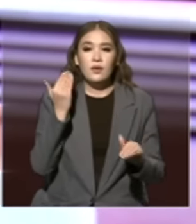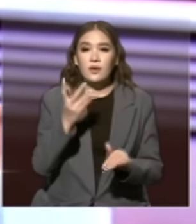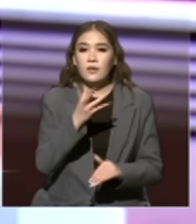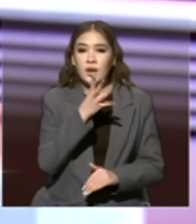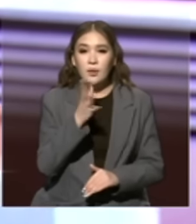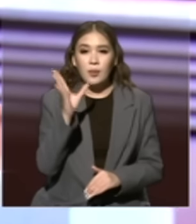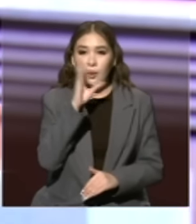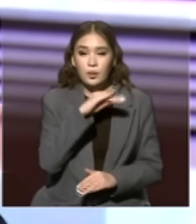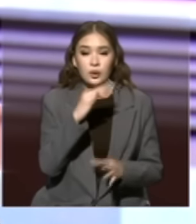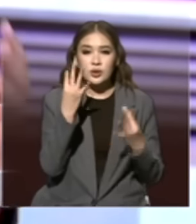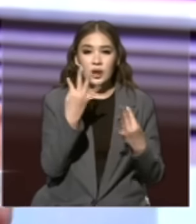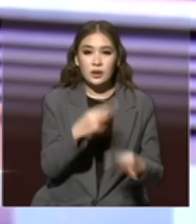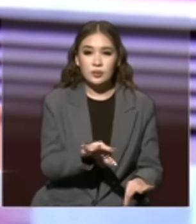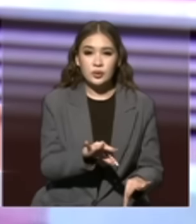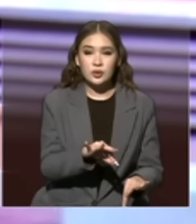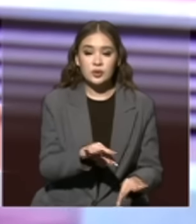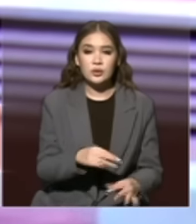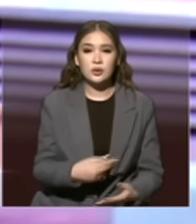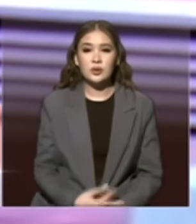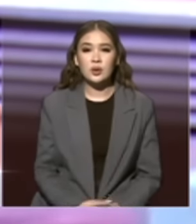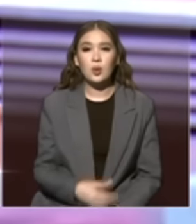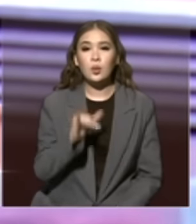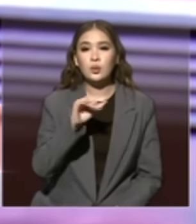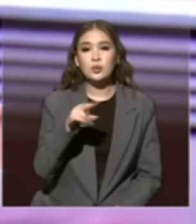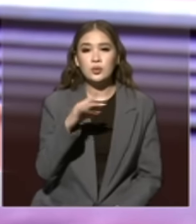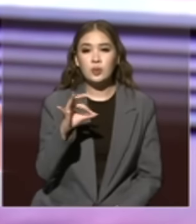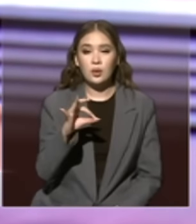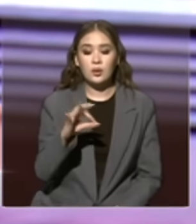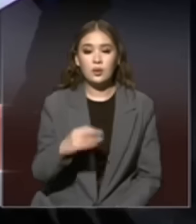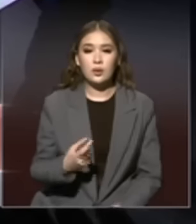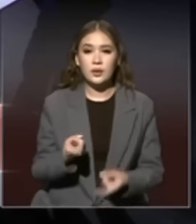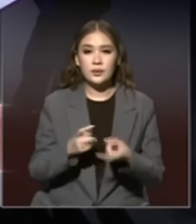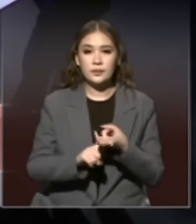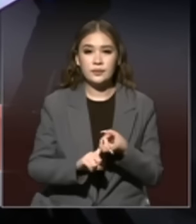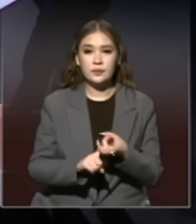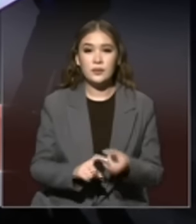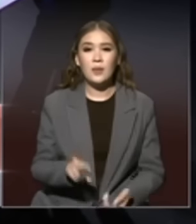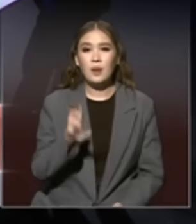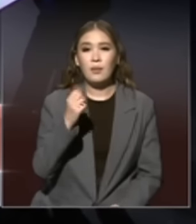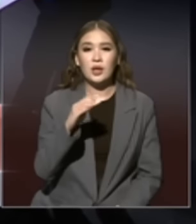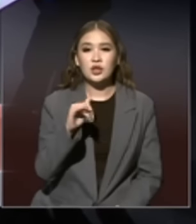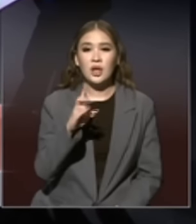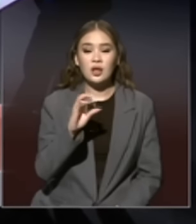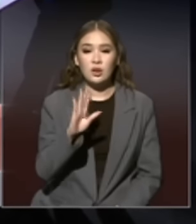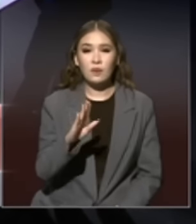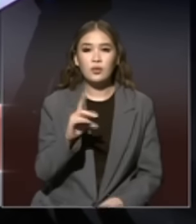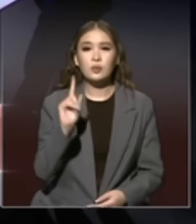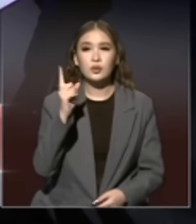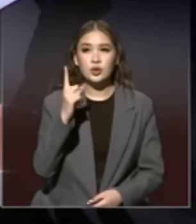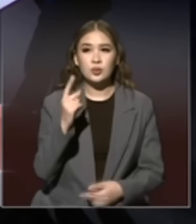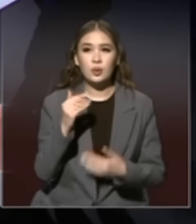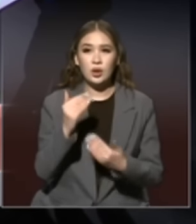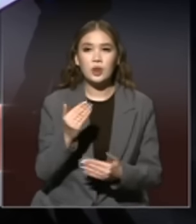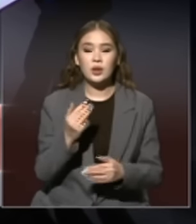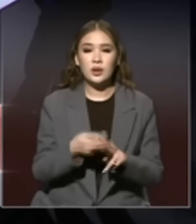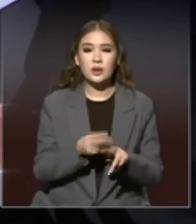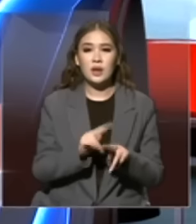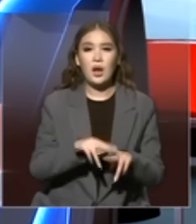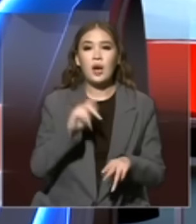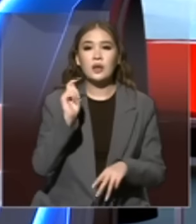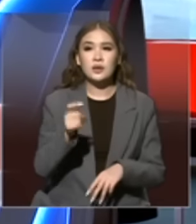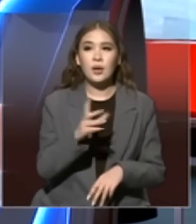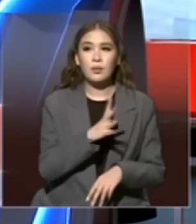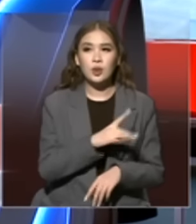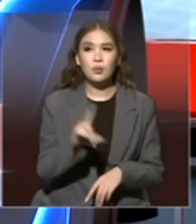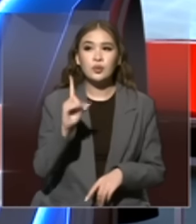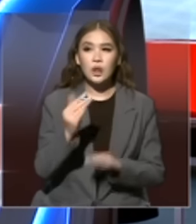жаңағы шартты не одаға шығуға. Жаңағы Байжановқа бұндай неге жаза қолданды, ол